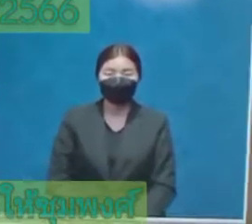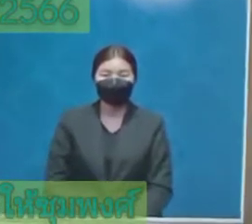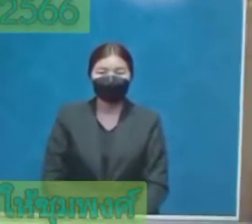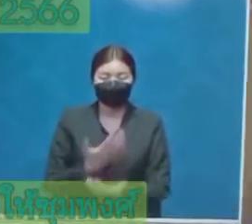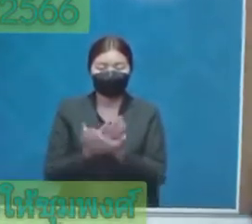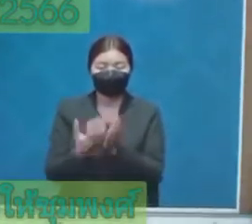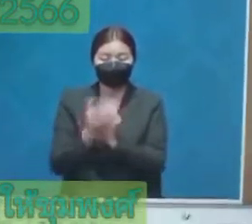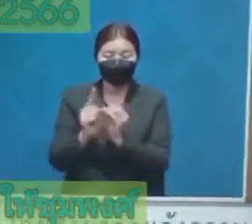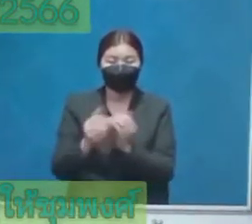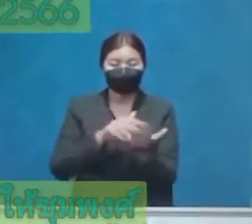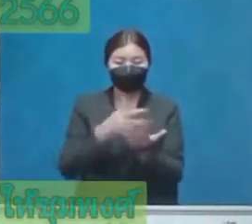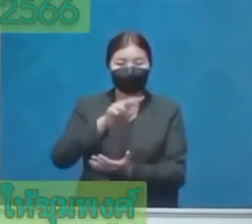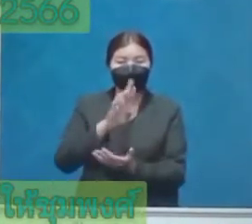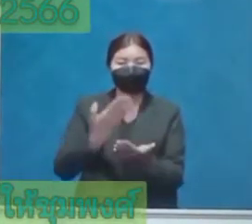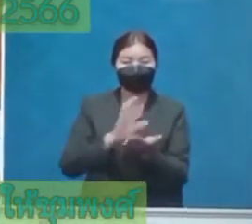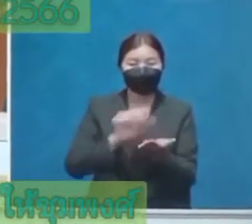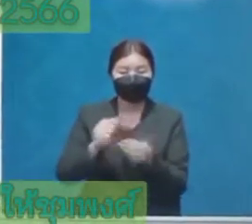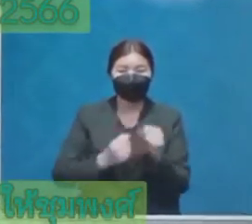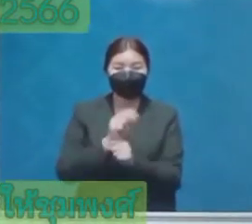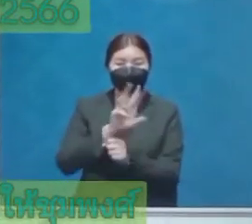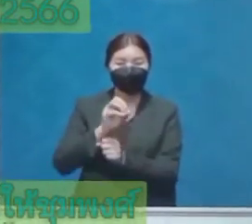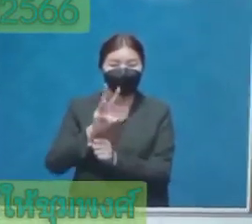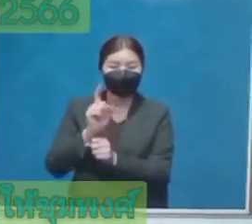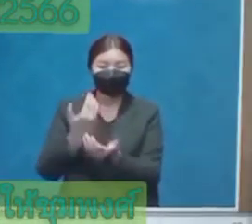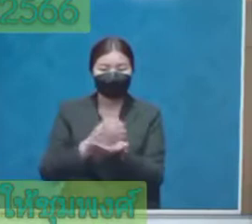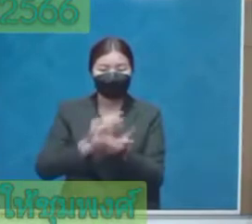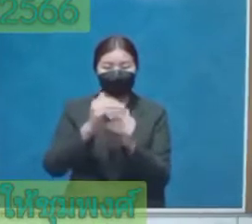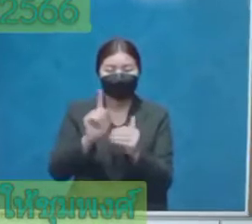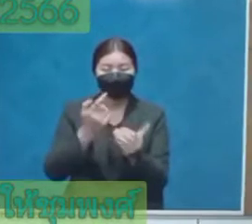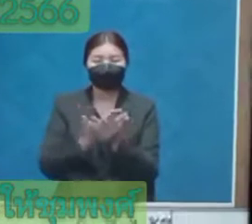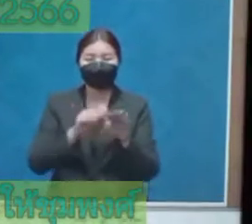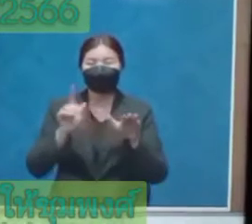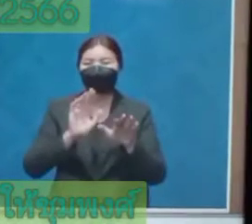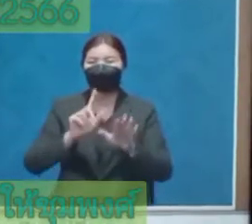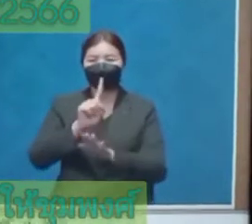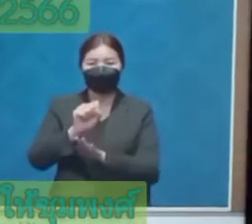141,365,348.26 บาทเป็นผลให้ปีประมาณปี2566จึงต้องตั้งงบประมาณรายจ่ายเงินพับตกดังกล่าวจำนวน